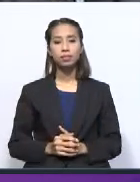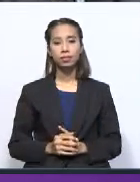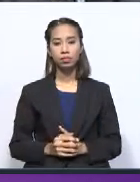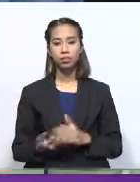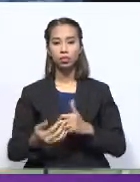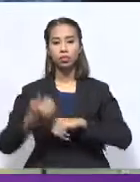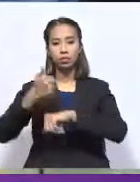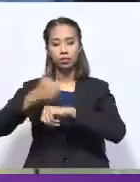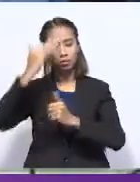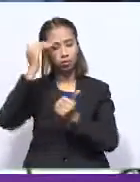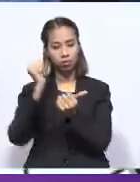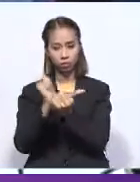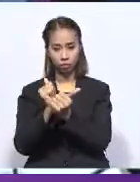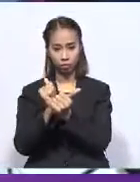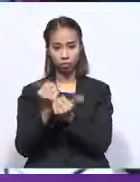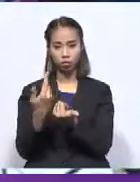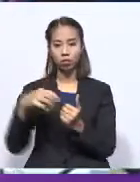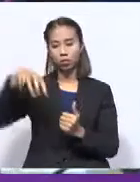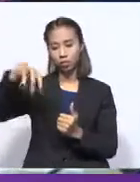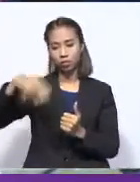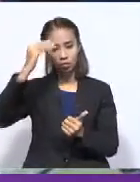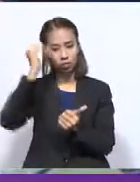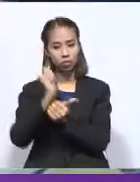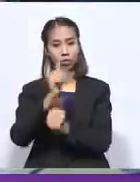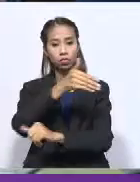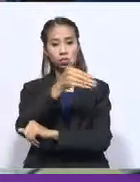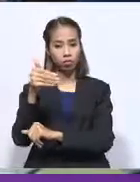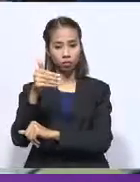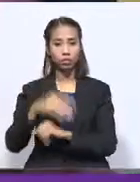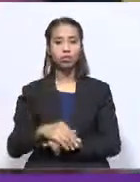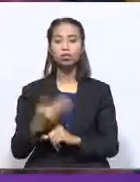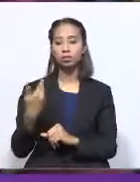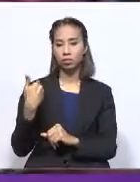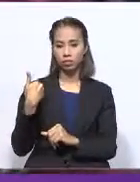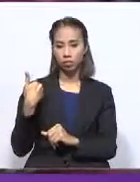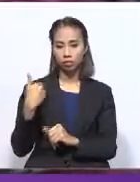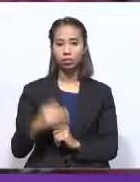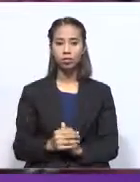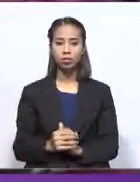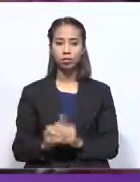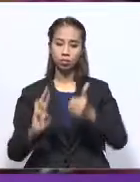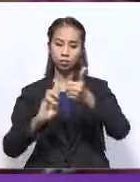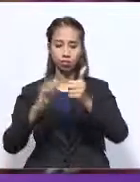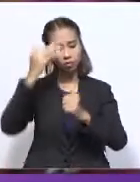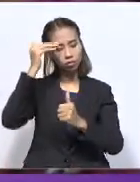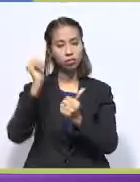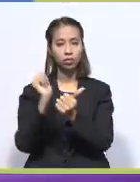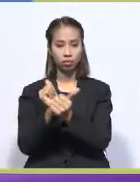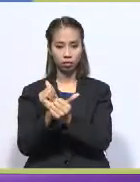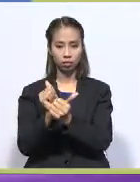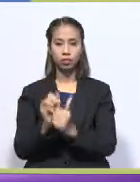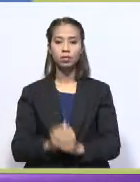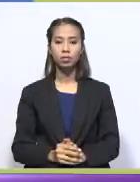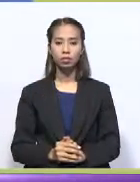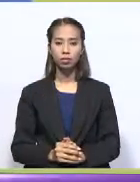งผู้บัญชาการสำนักงานยุทธศาสตร์ตำรวจสำนักงานตำรวจแห่งชาติพลตำรวจตรีมนตรียิ้มแย้มรองผู้บัญชาการตำรวจนคร